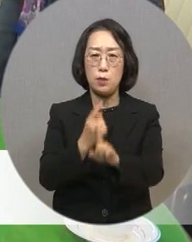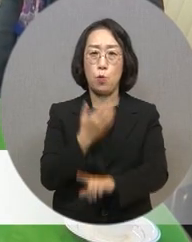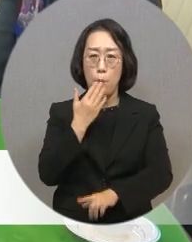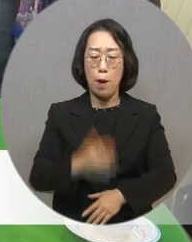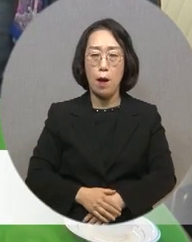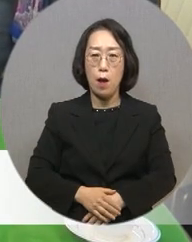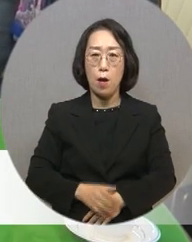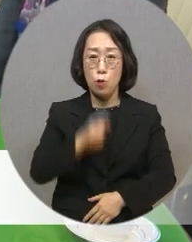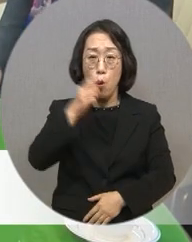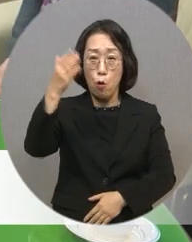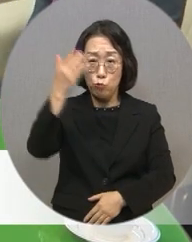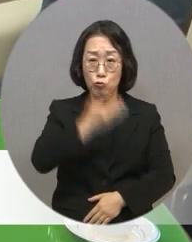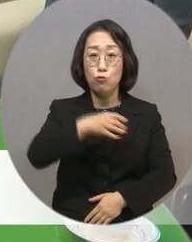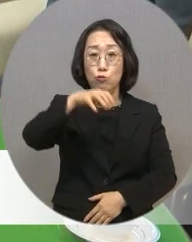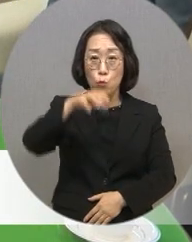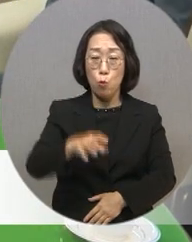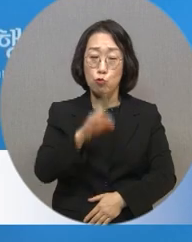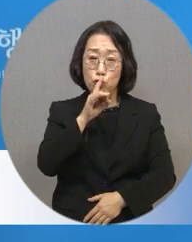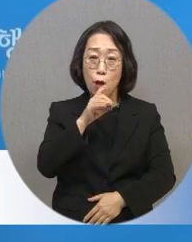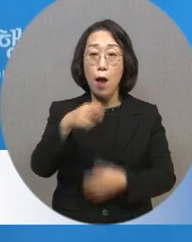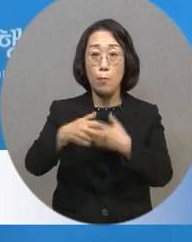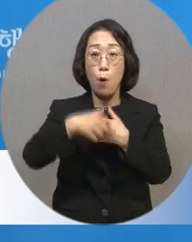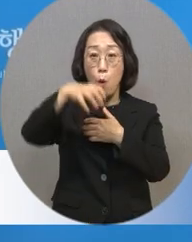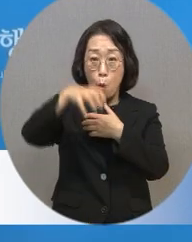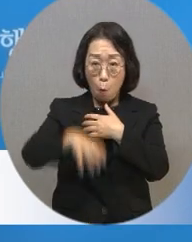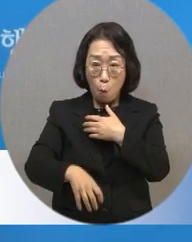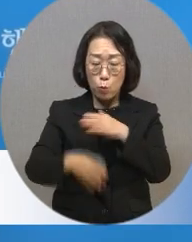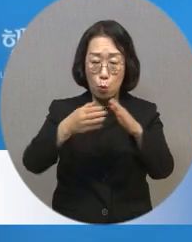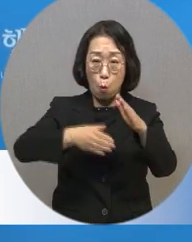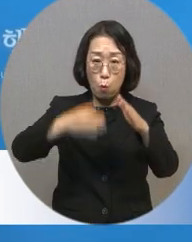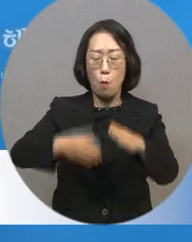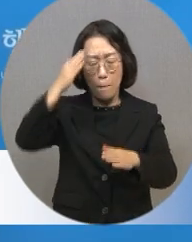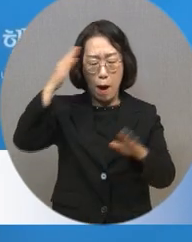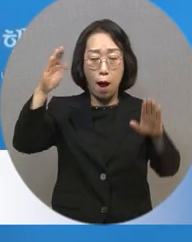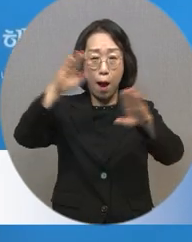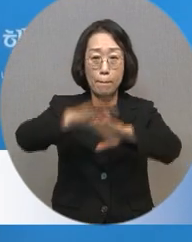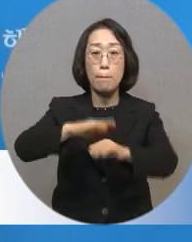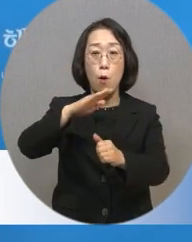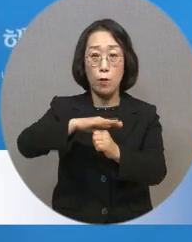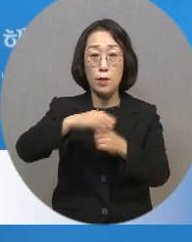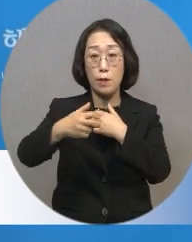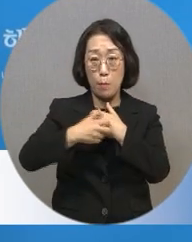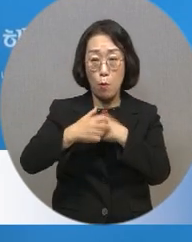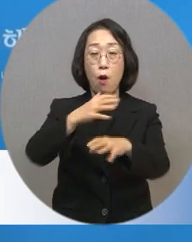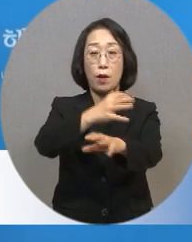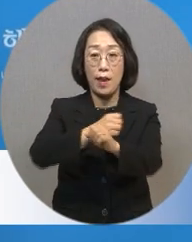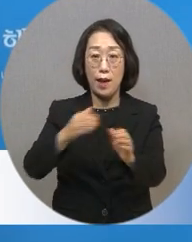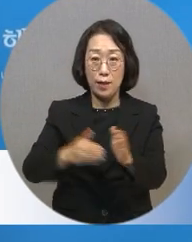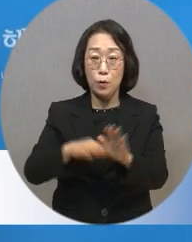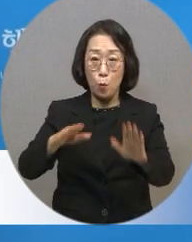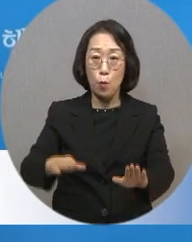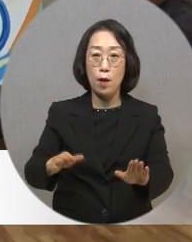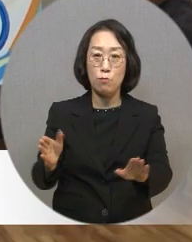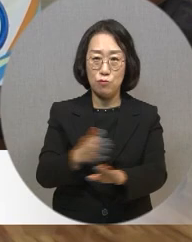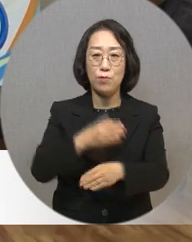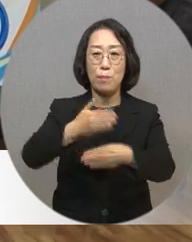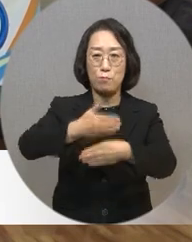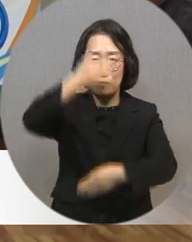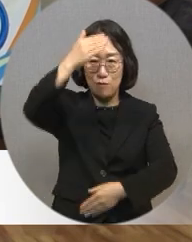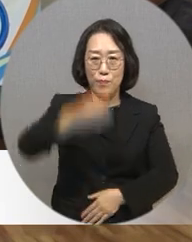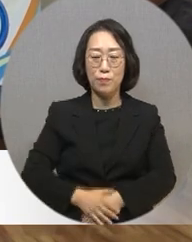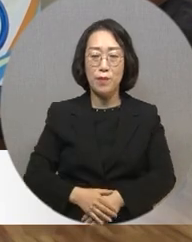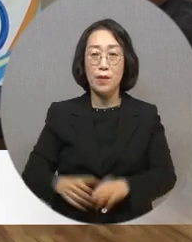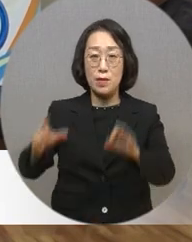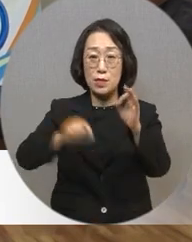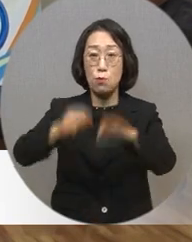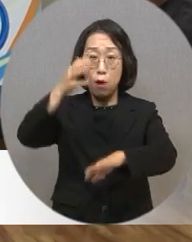여수시는 지난해 10월 여수중앙병원과 공공심야 어린이병원 협약을 맺고 올해 초 문을 열었습니다. 지난